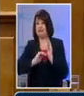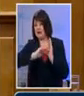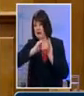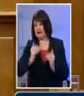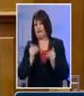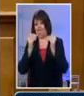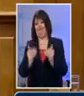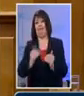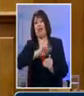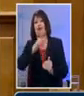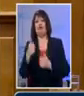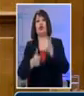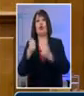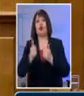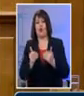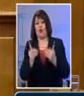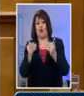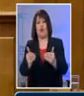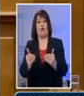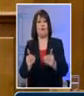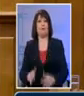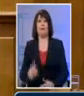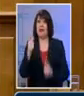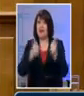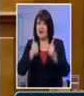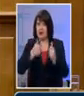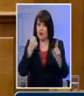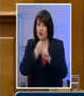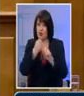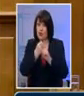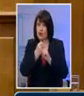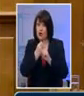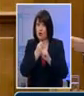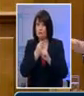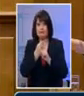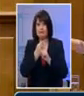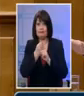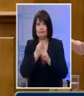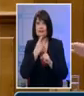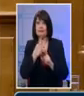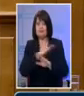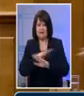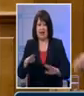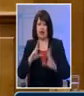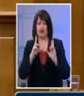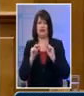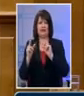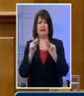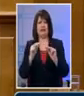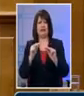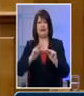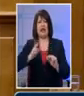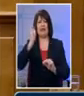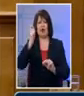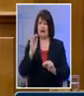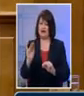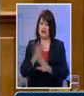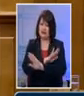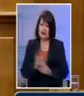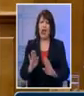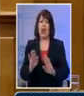μέχρι τον Ιούνιο. Και τον Ιούνιο δεν διεκδικούμε και δεν συζητάμε να τελειώνει αυτή η συζήτηση, κυρίες και κύριοι της αντιπολίτευσης.